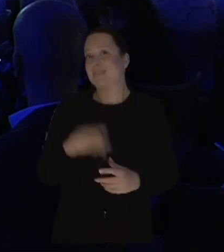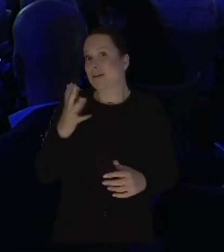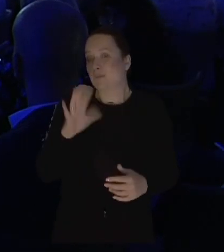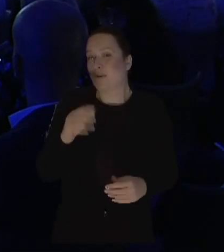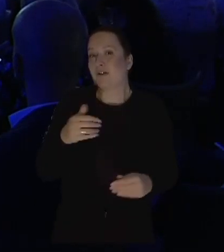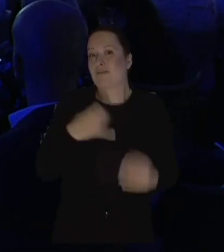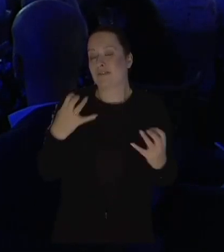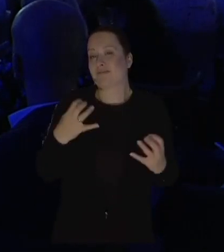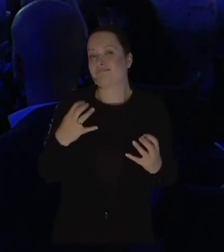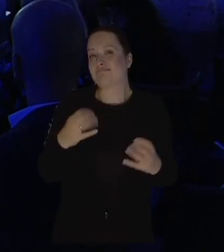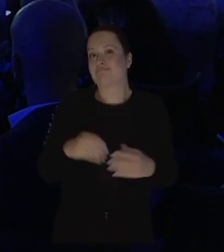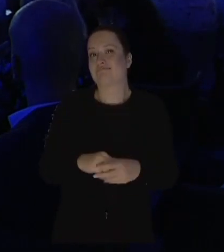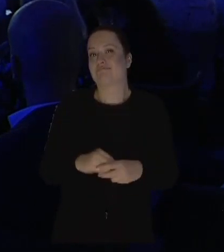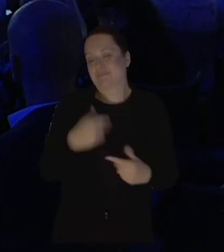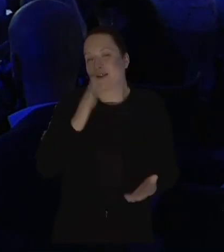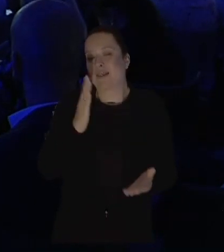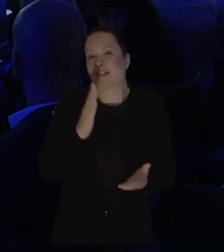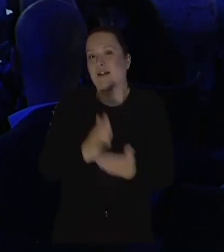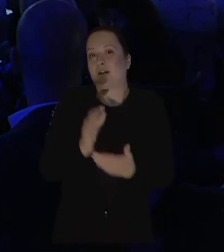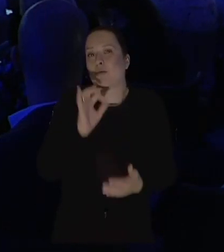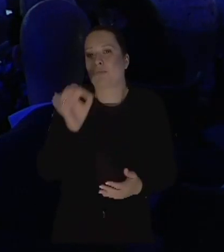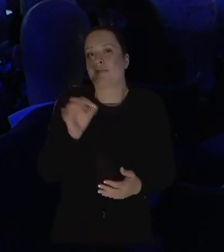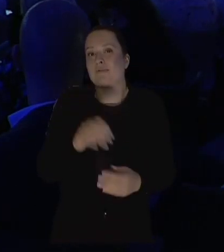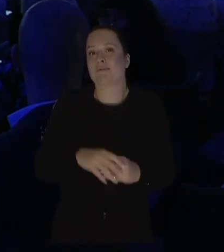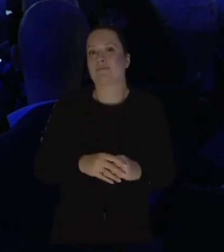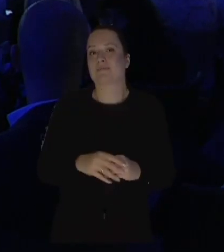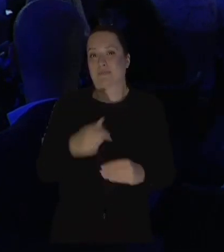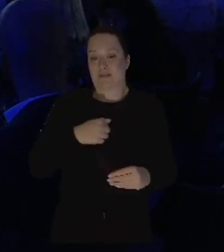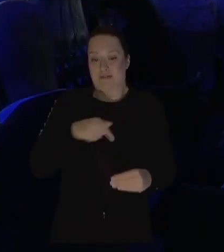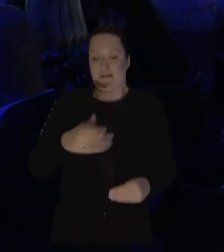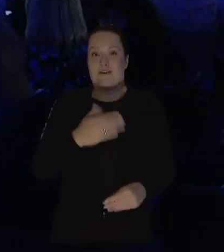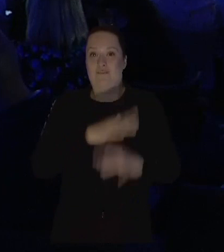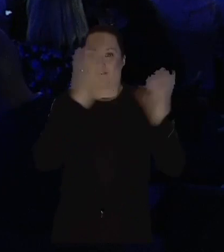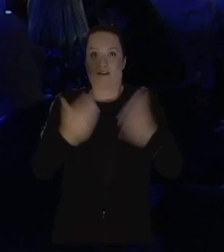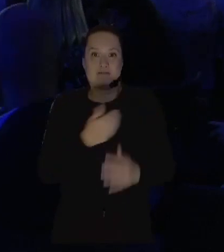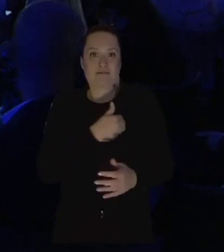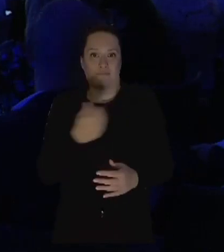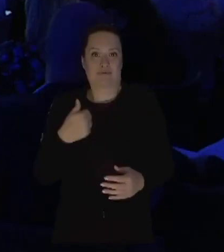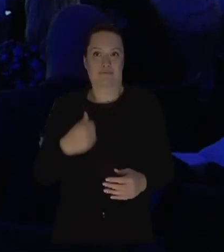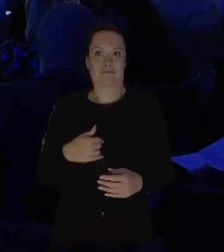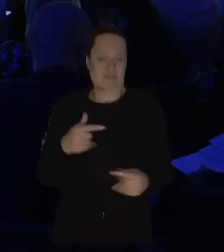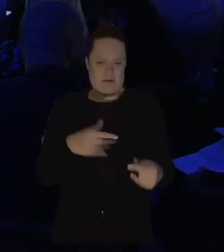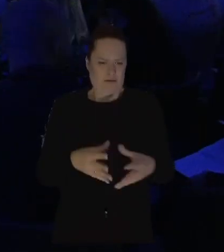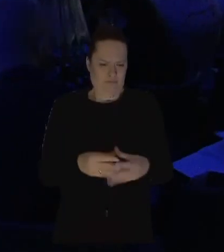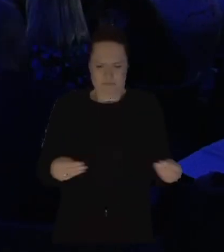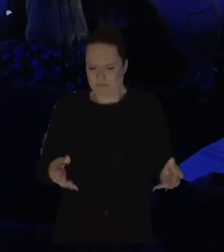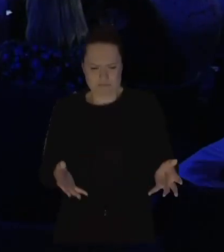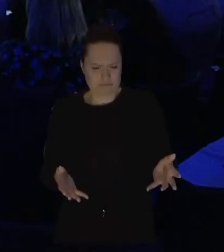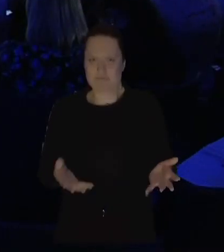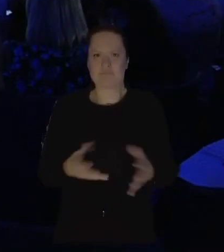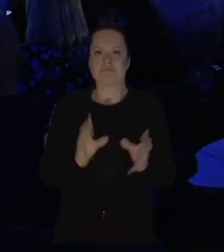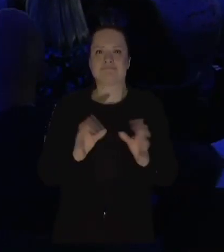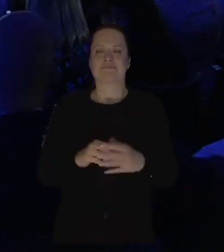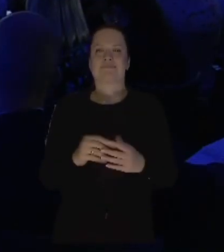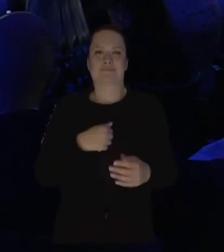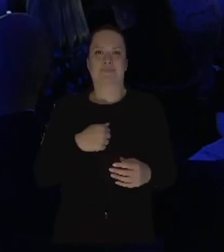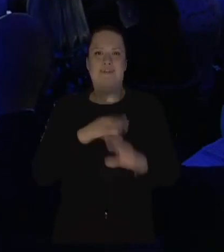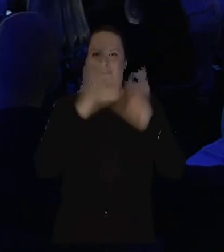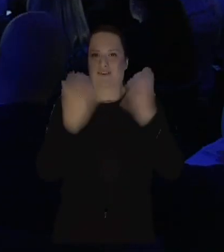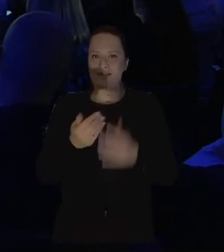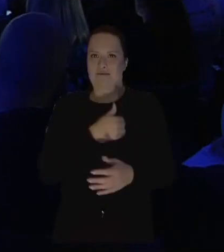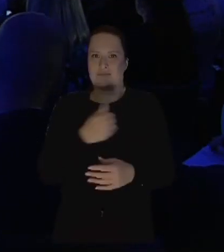Możemy tylko powiedzieć tak, że my w Wielkopolsce, o Jezu, mi to zniknęło, a właśnie miałem powiedzieć, my w